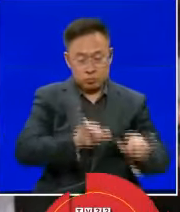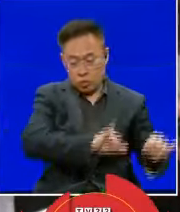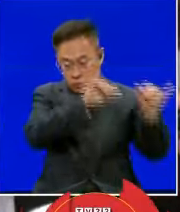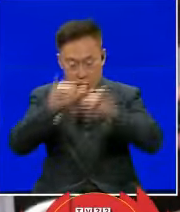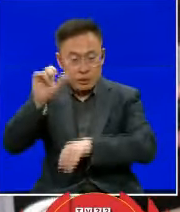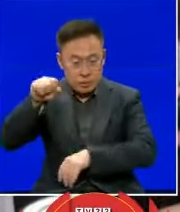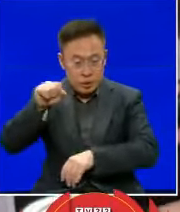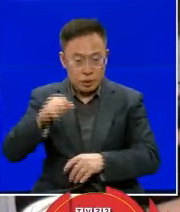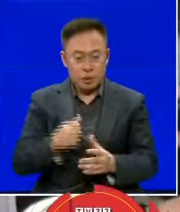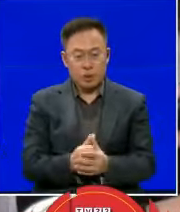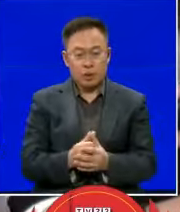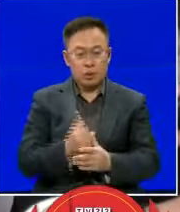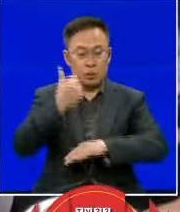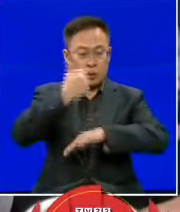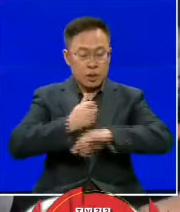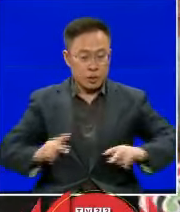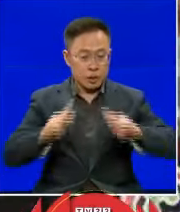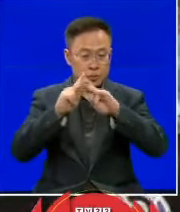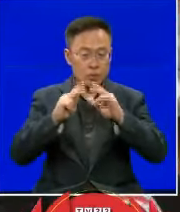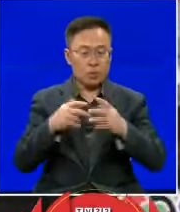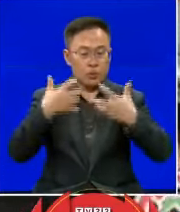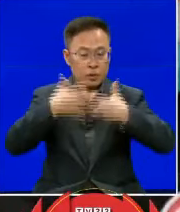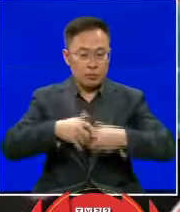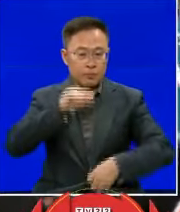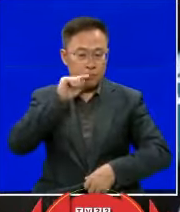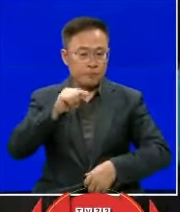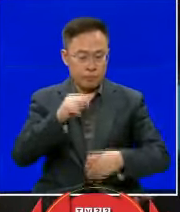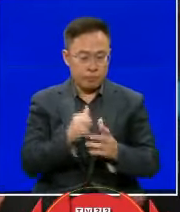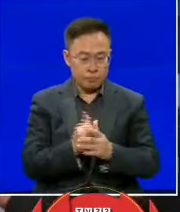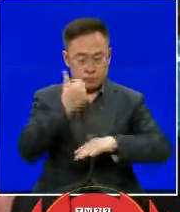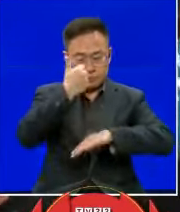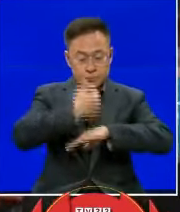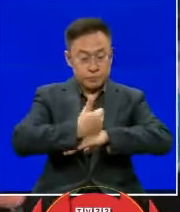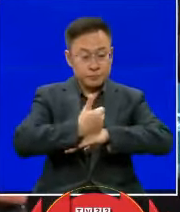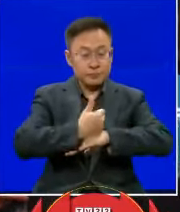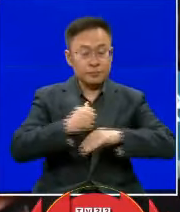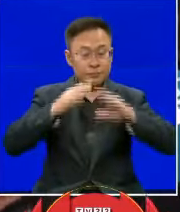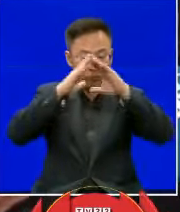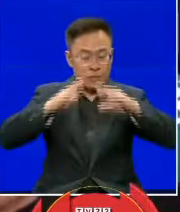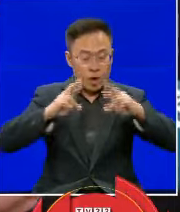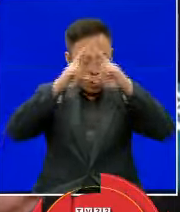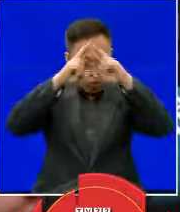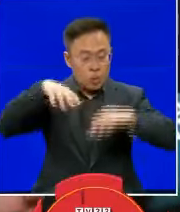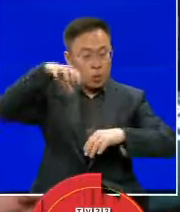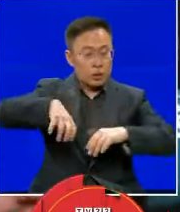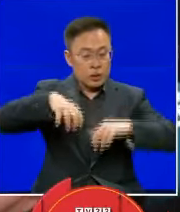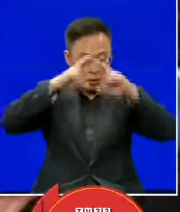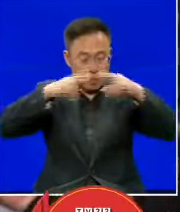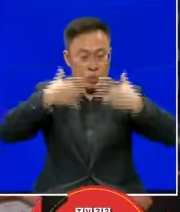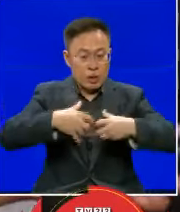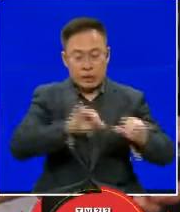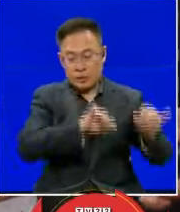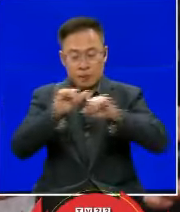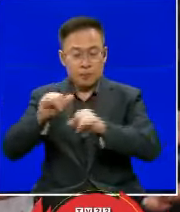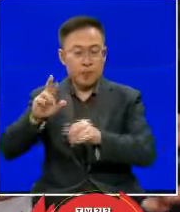อาจจะเสนอให้มีการย้ายอธิบดีกรมโรงงานไปเป็นรองปลัดกระทรวงอุตสาหกรรมหรือว่าอาจจะเป็นผู้ตรวจราชการหรือเปล่าแต่จริง